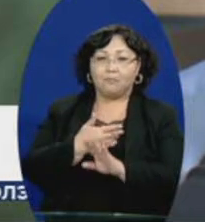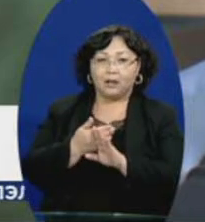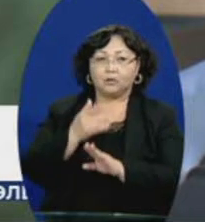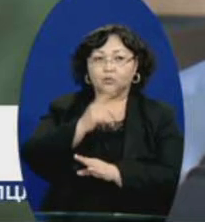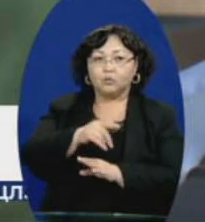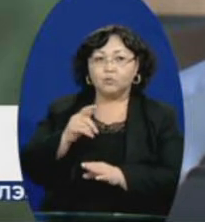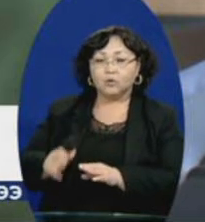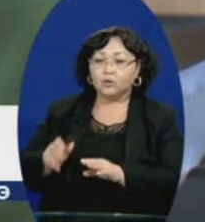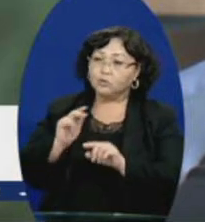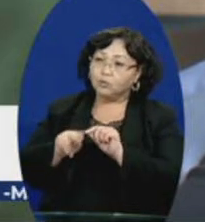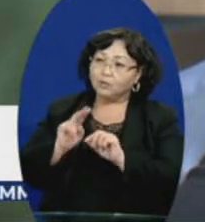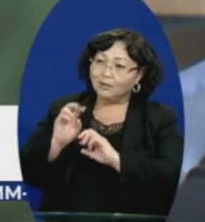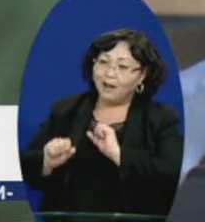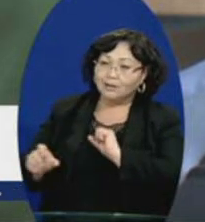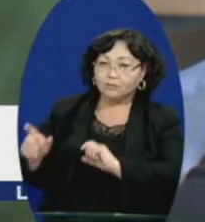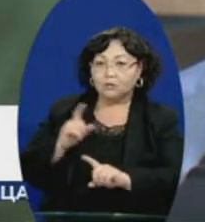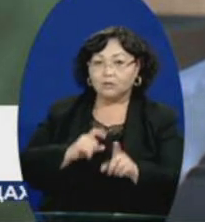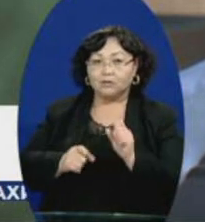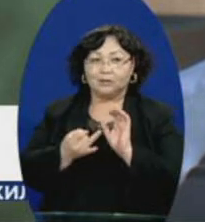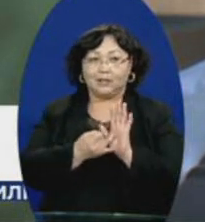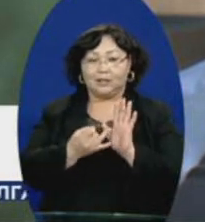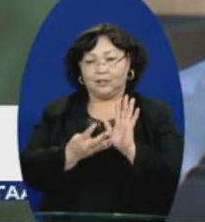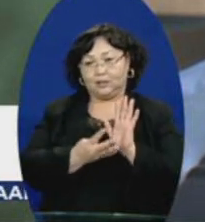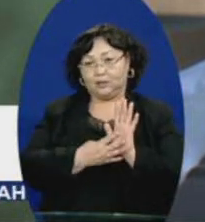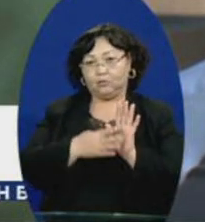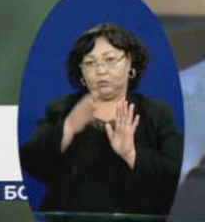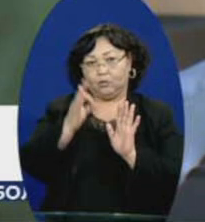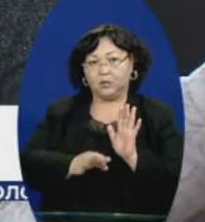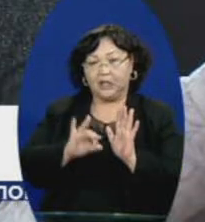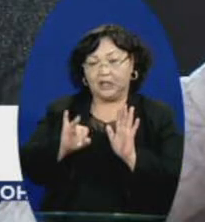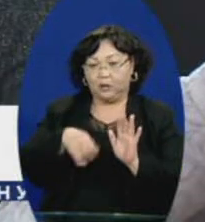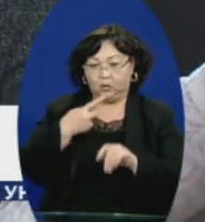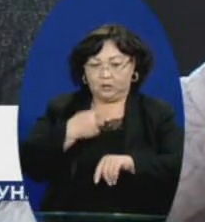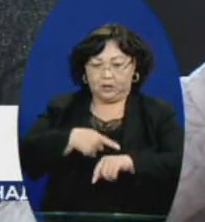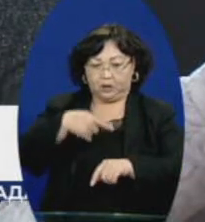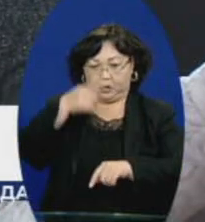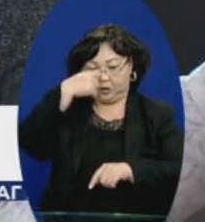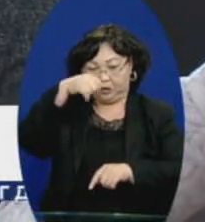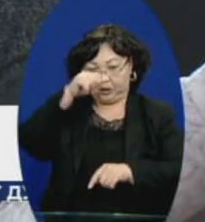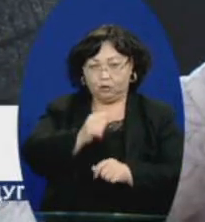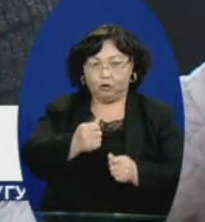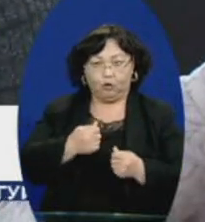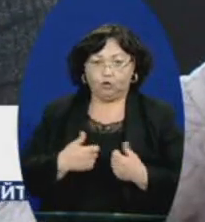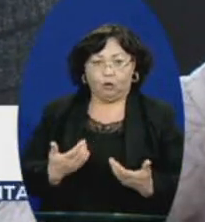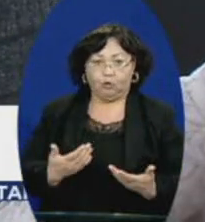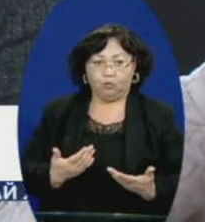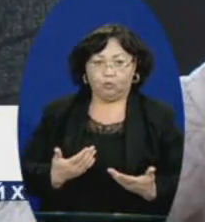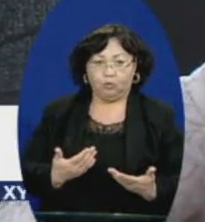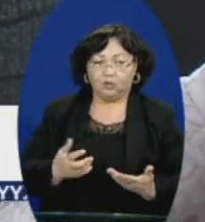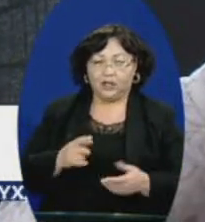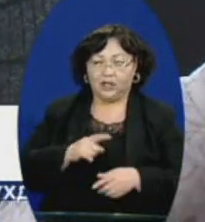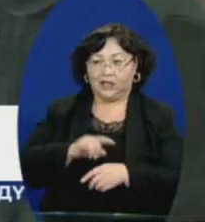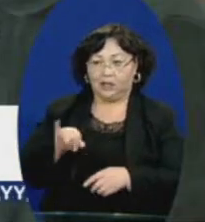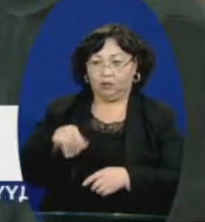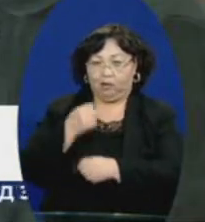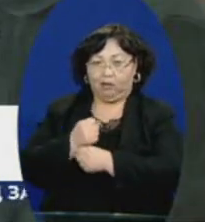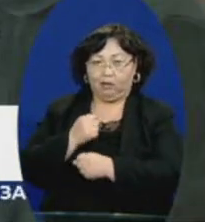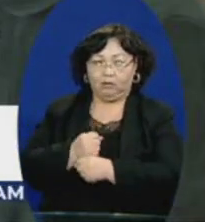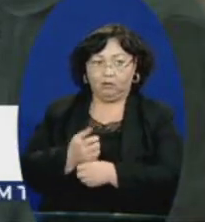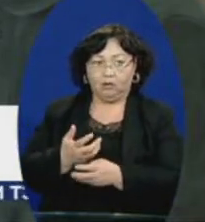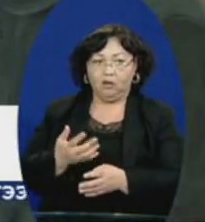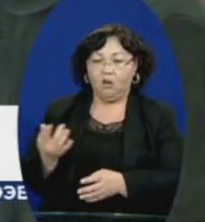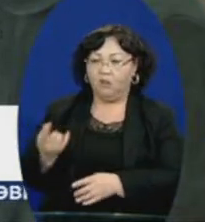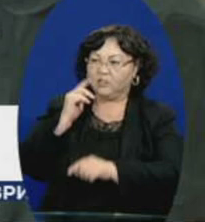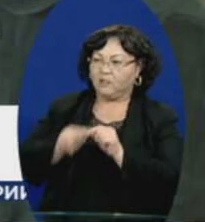хийхэд 79% нь илүү цагийн хээрийн нэмэгдэл авч байгаагүй гэжээ. Байгаль хамгаалагчдад өндөр босго тавихаас илүүтэй гэр бүл